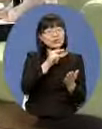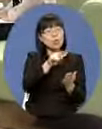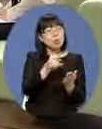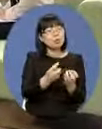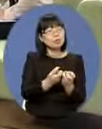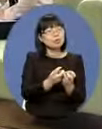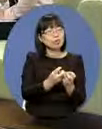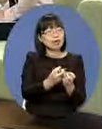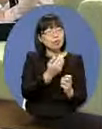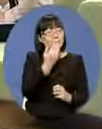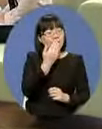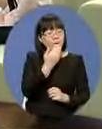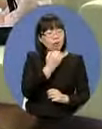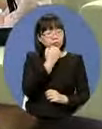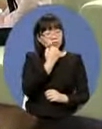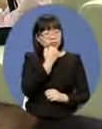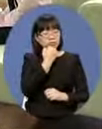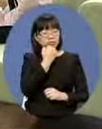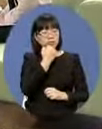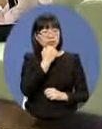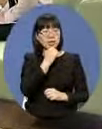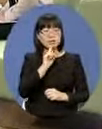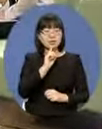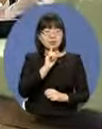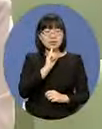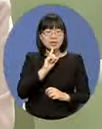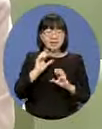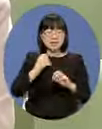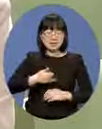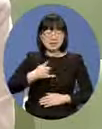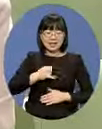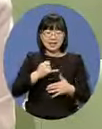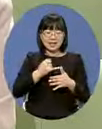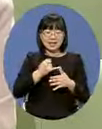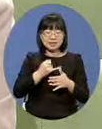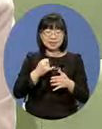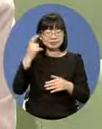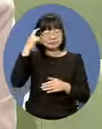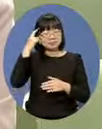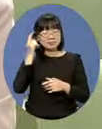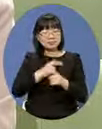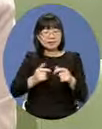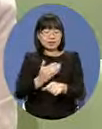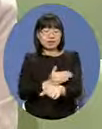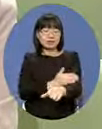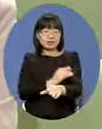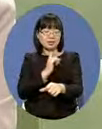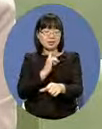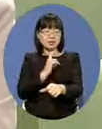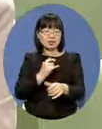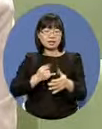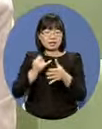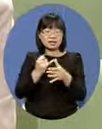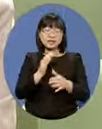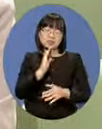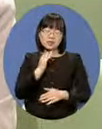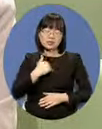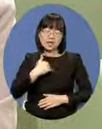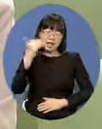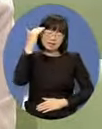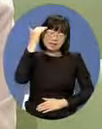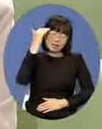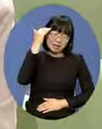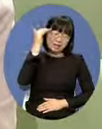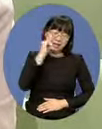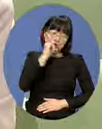있니? 그래서 그 말은 너는 그러니까 아이의 어떤 의도를 너무 확대해서 간 거예요. 그래서 아이가 일부러 나를 진짜 괴롭히는구나.